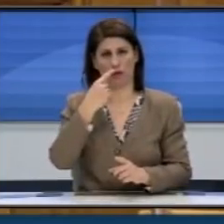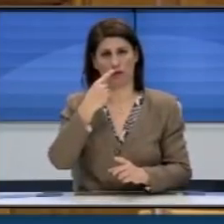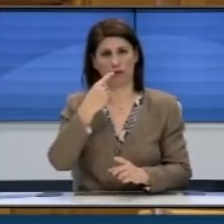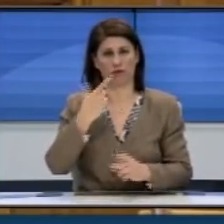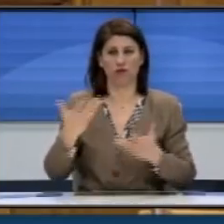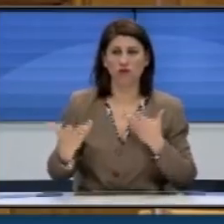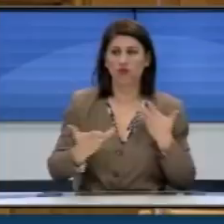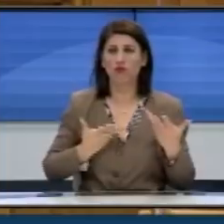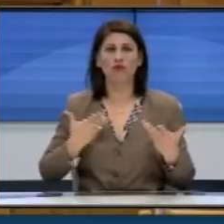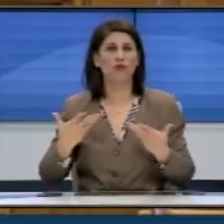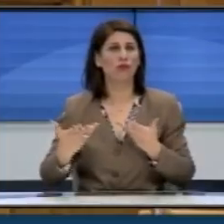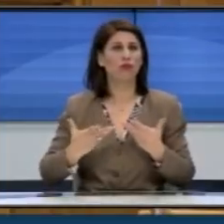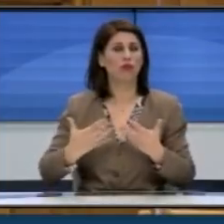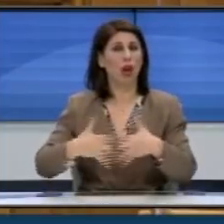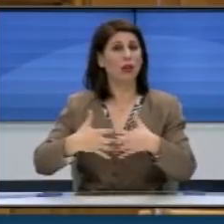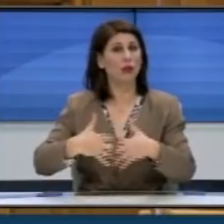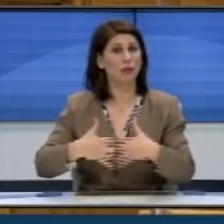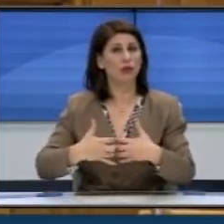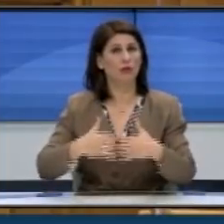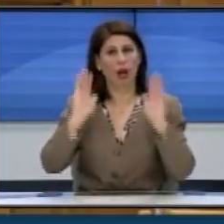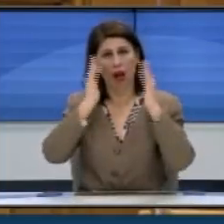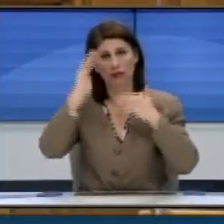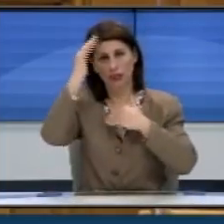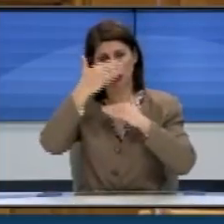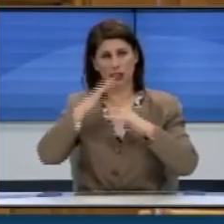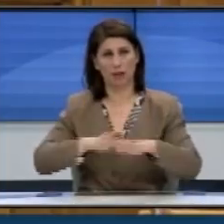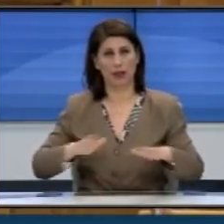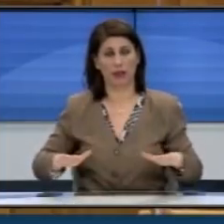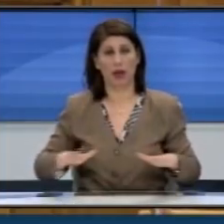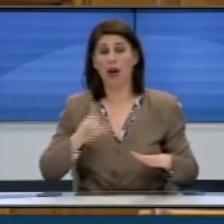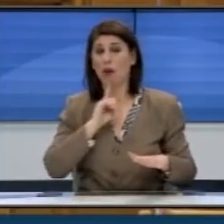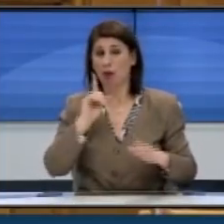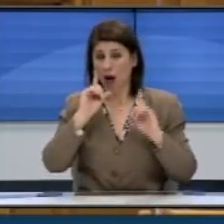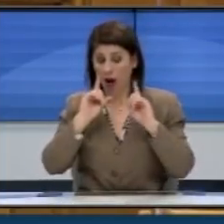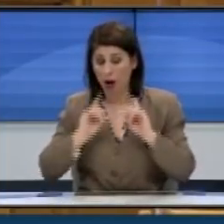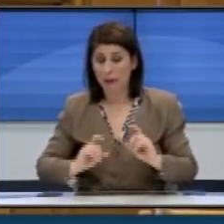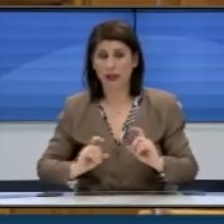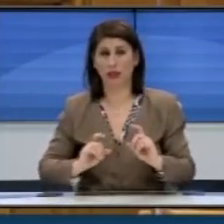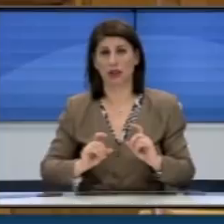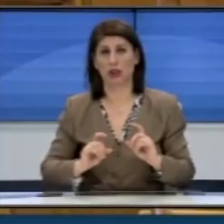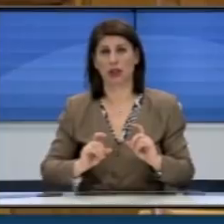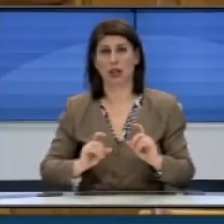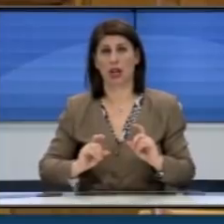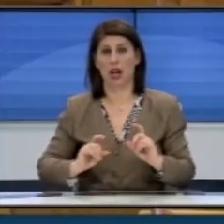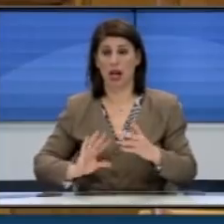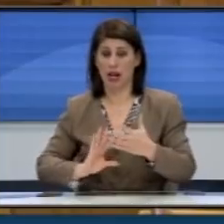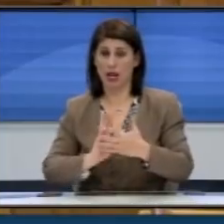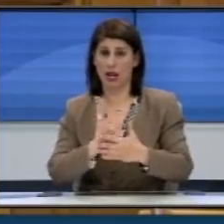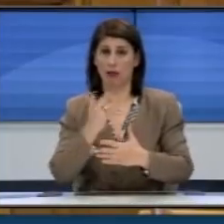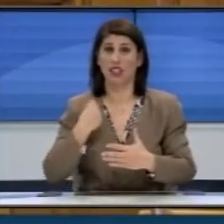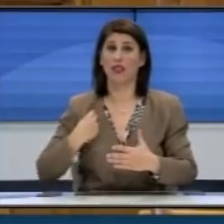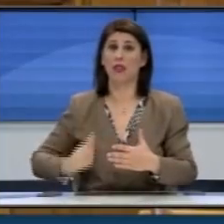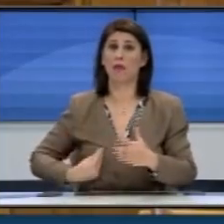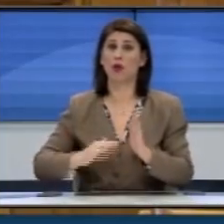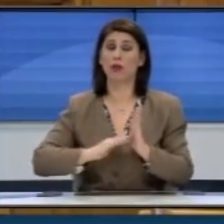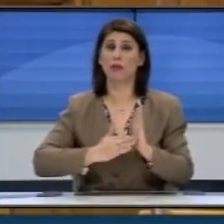με σύγχρονο εξοπλισμό για τα αυτιστικά παιδιά, όπως απαιτείται και ανάπτυξη ενός συστήματος